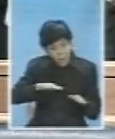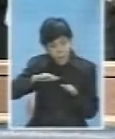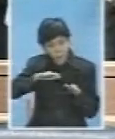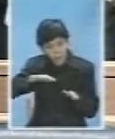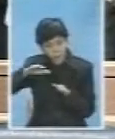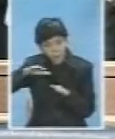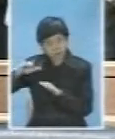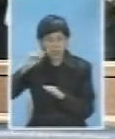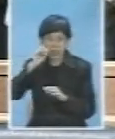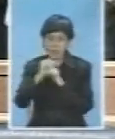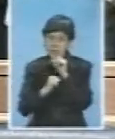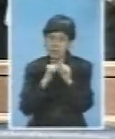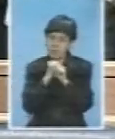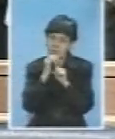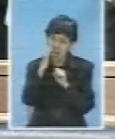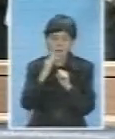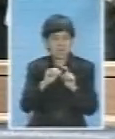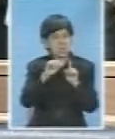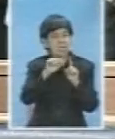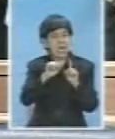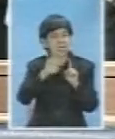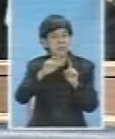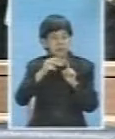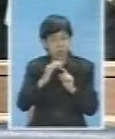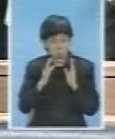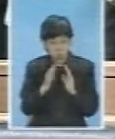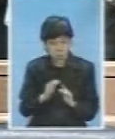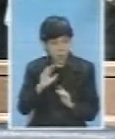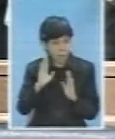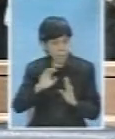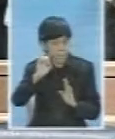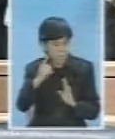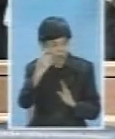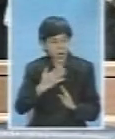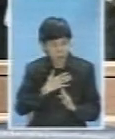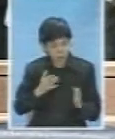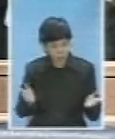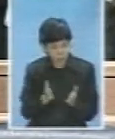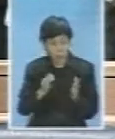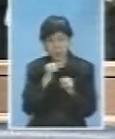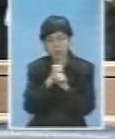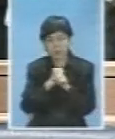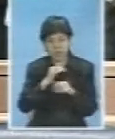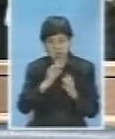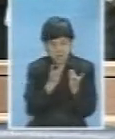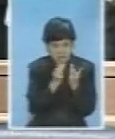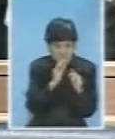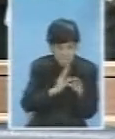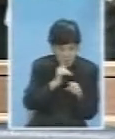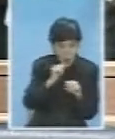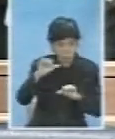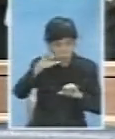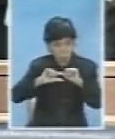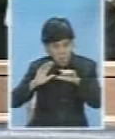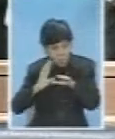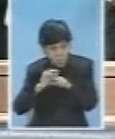หน้าประมาณ 180,000 คนนอกจากเรื่องครูพันใหม่ท่านประธานครับตามจริงเราต้องส่งเสริมครูที่เก่งทางด้านคณิตศาสตร์วิทยาศ